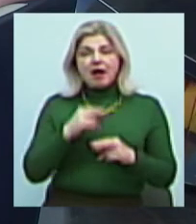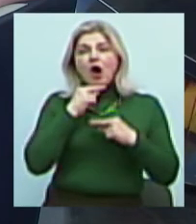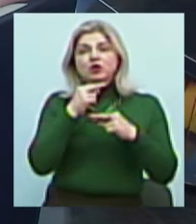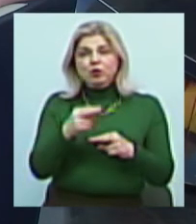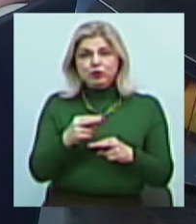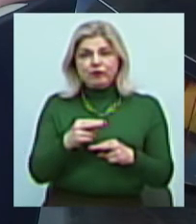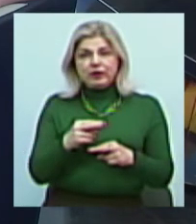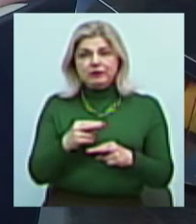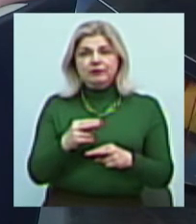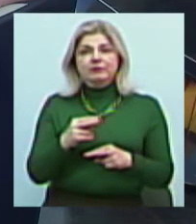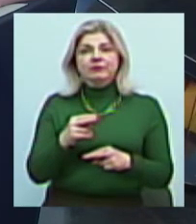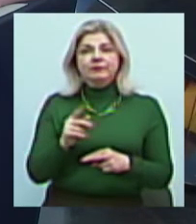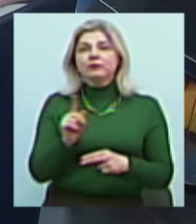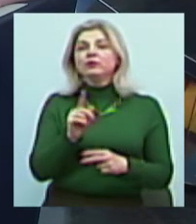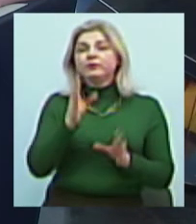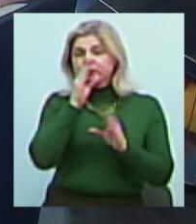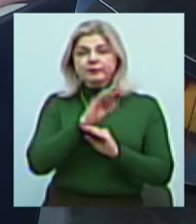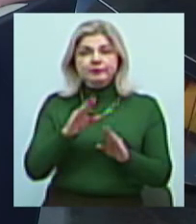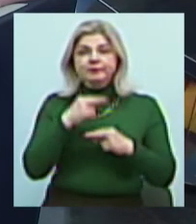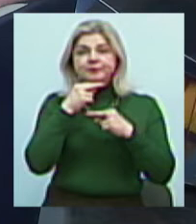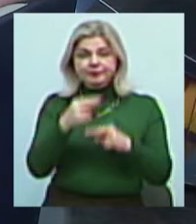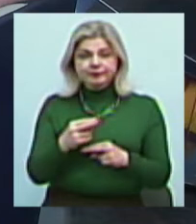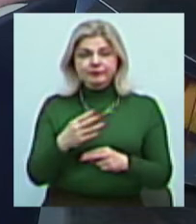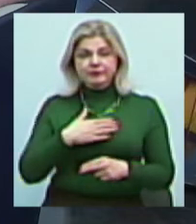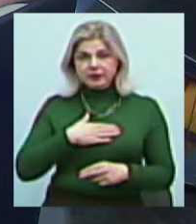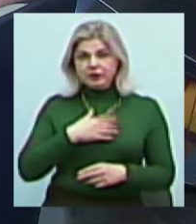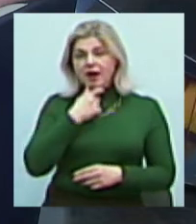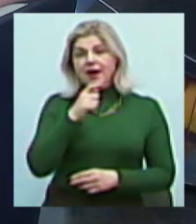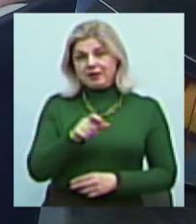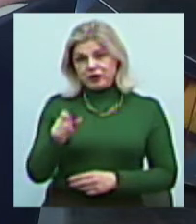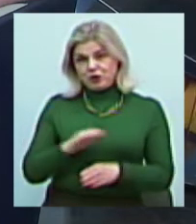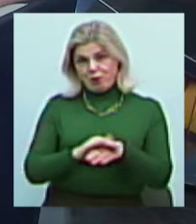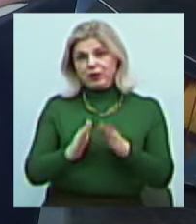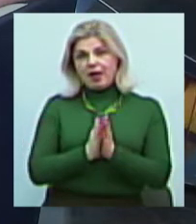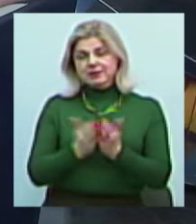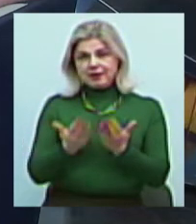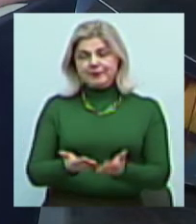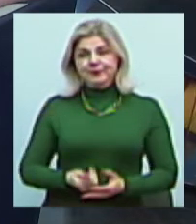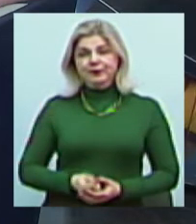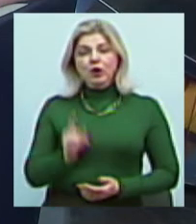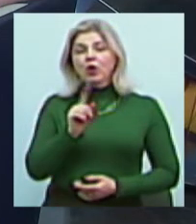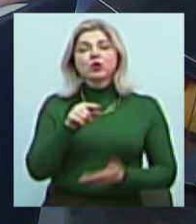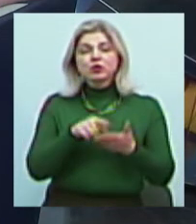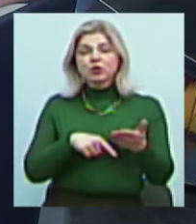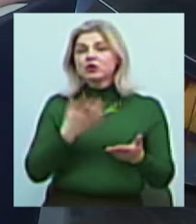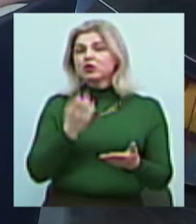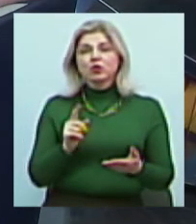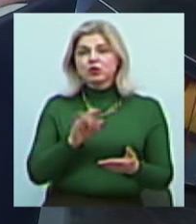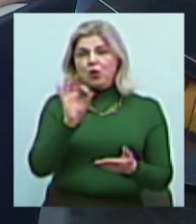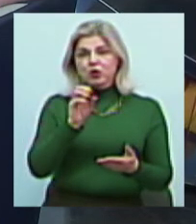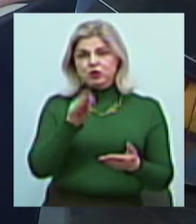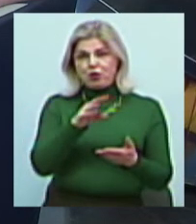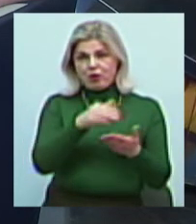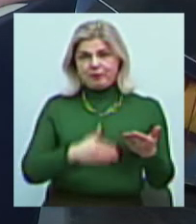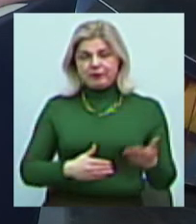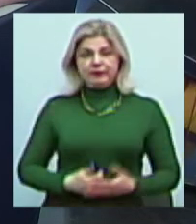акцентувати, на що ми не встигли акцентувати увагу наших глядачів, будь ласка? Що та, про що там йдеться ще? Ну,